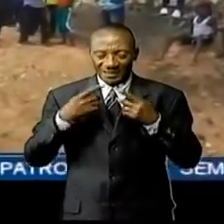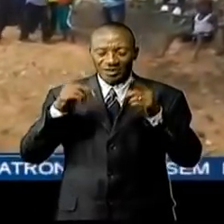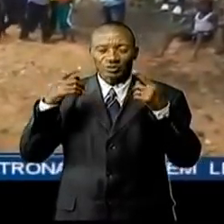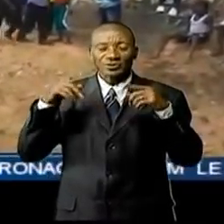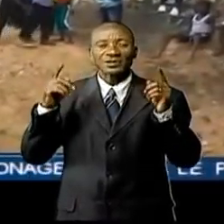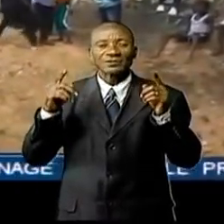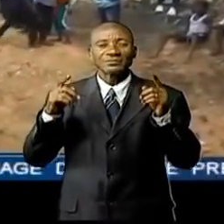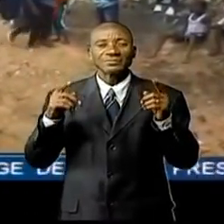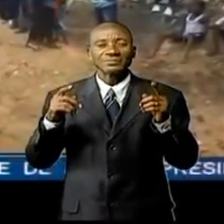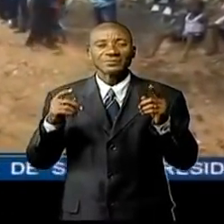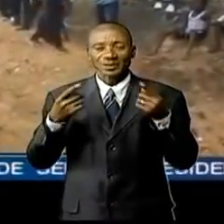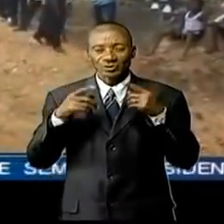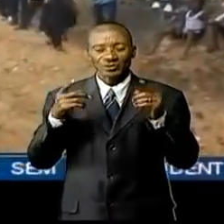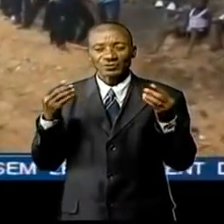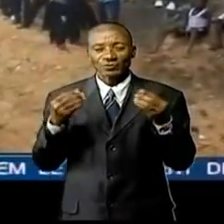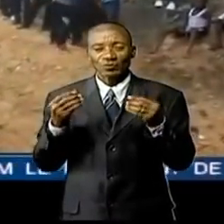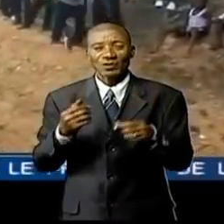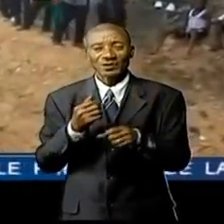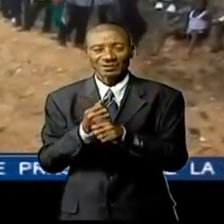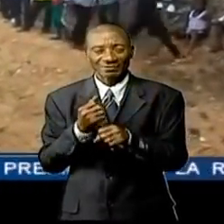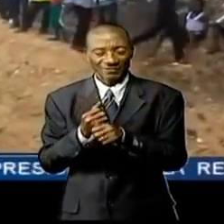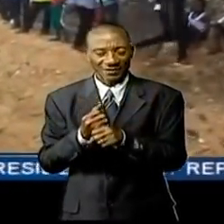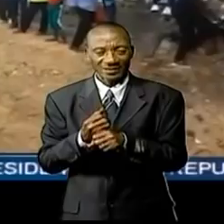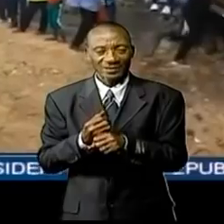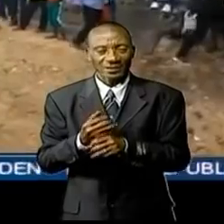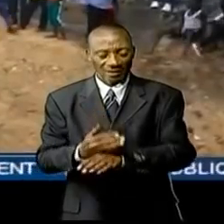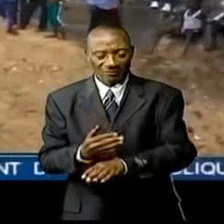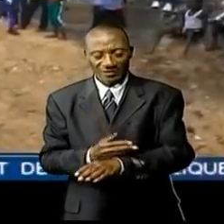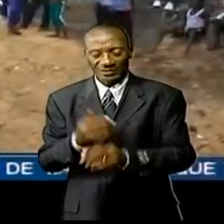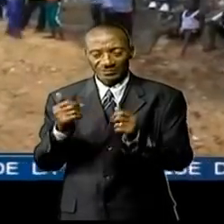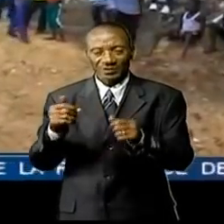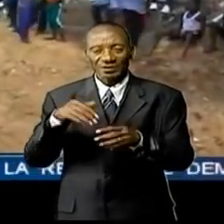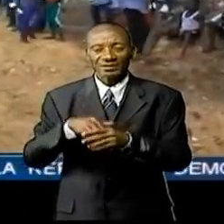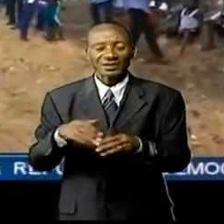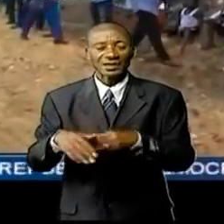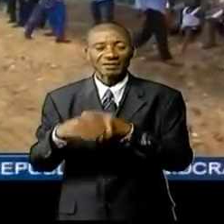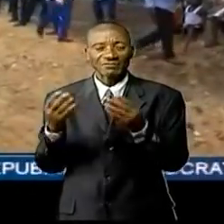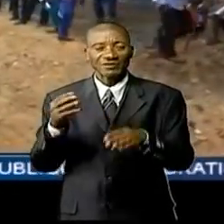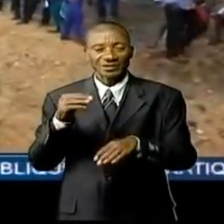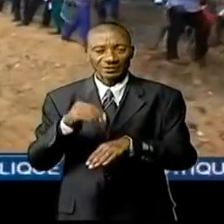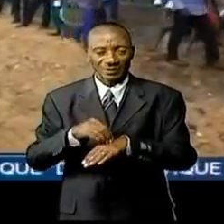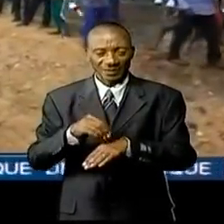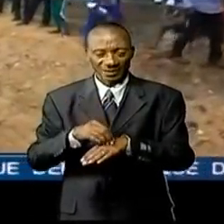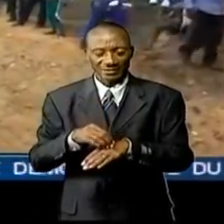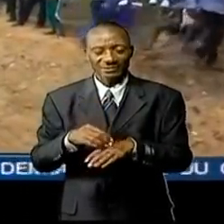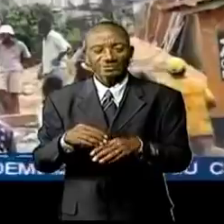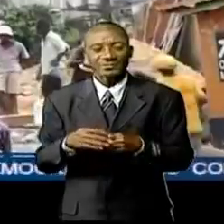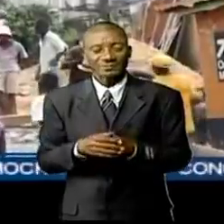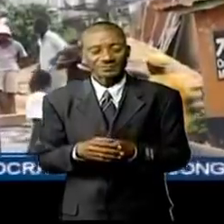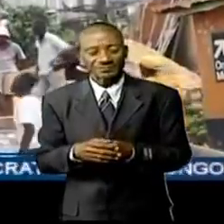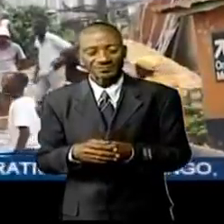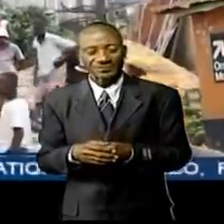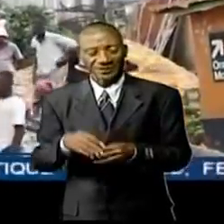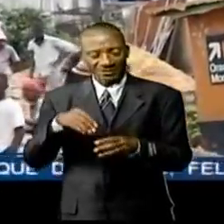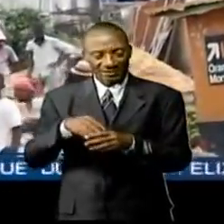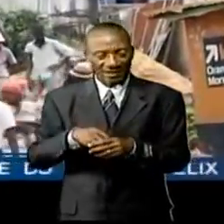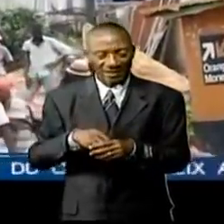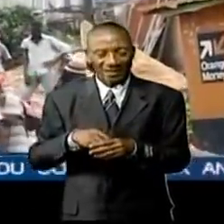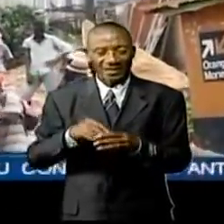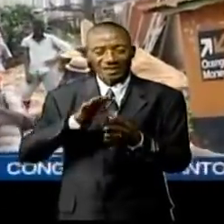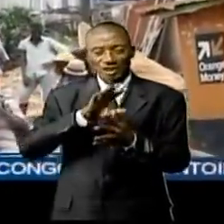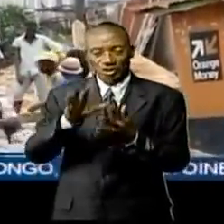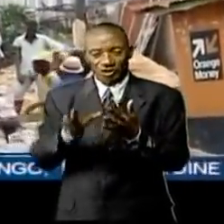ville de Matadi, Maître Patinsou Zioma Kengedi, s'engage à poursuivre l'exécution d'autres travaux dans de nouveaux chantiers, gage